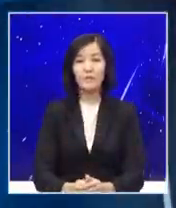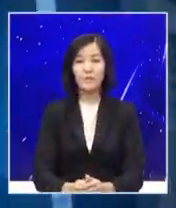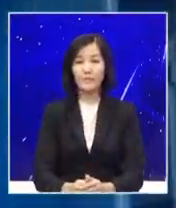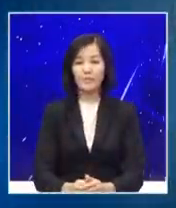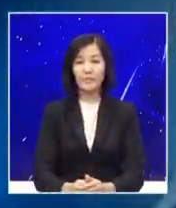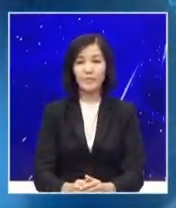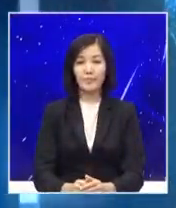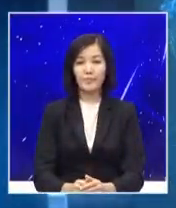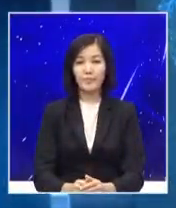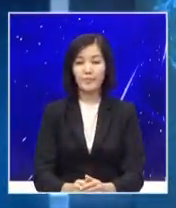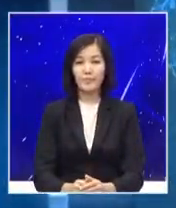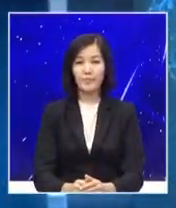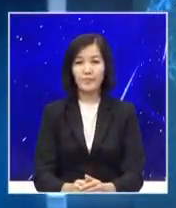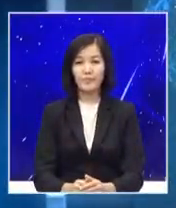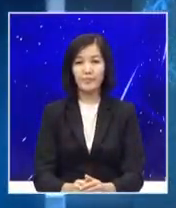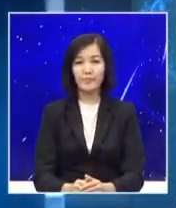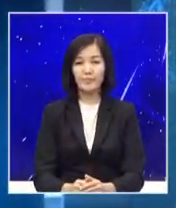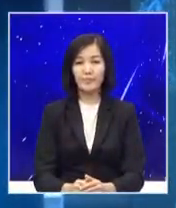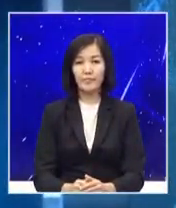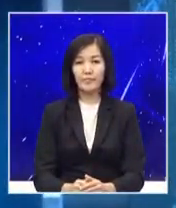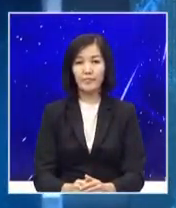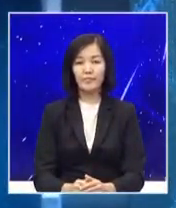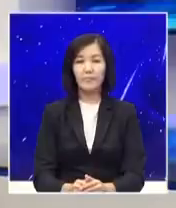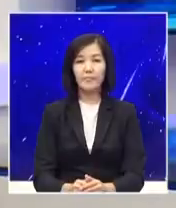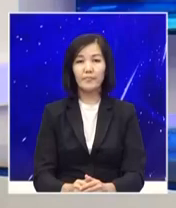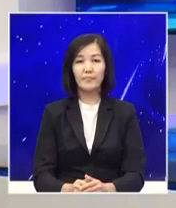Абзал Нүсіп, Жетісу арнасы, Талдықорған.